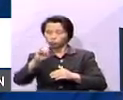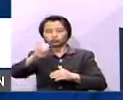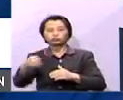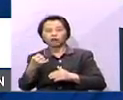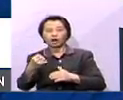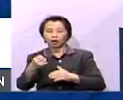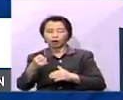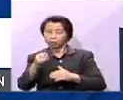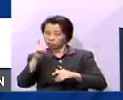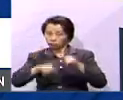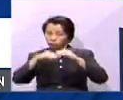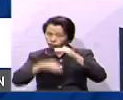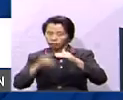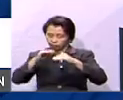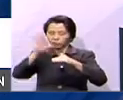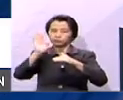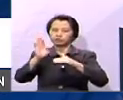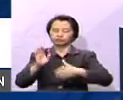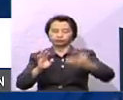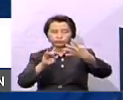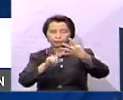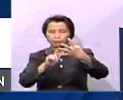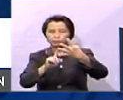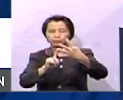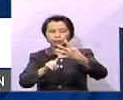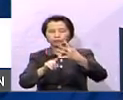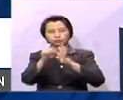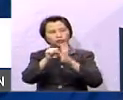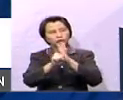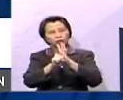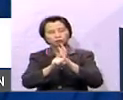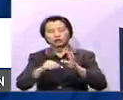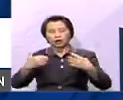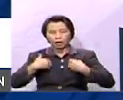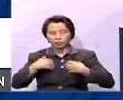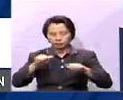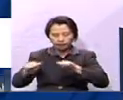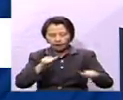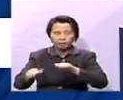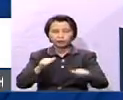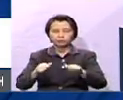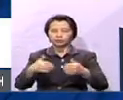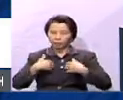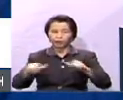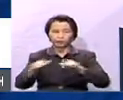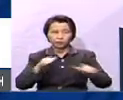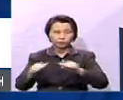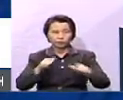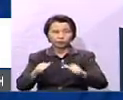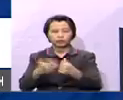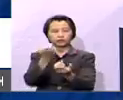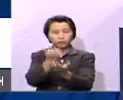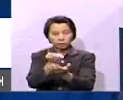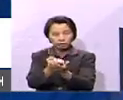keempatnya yang keempatnya ialah mempunyai kegiatan ada kegiatan